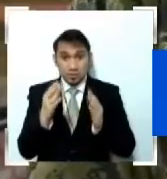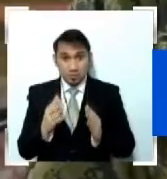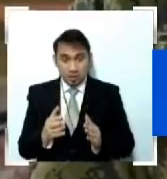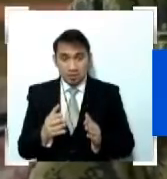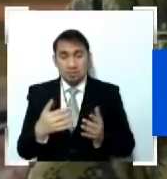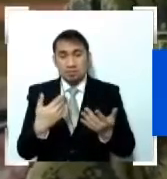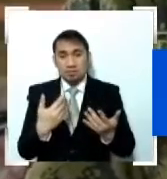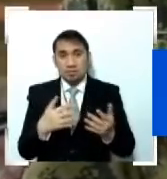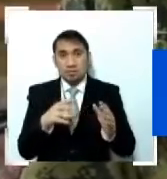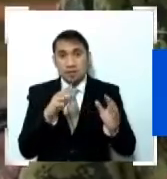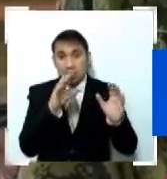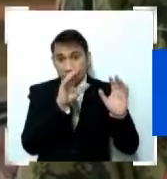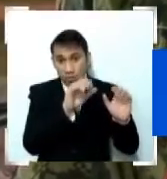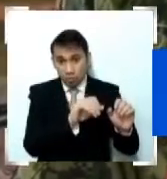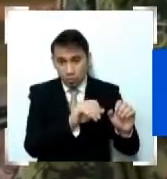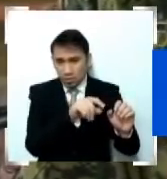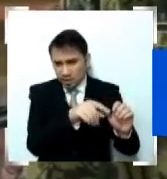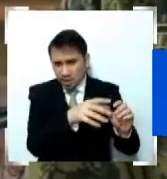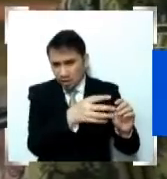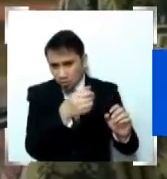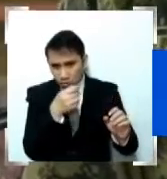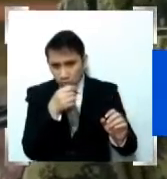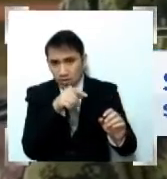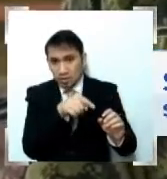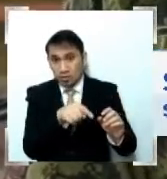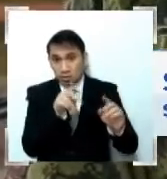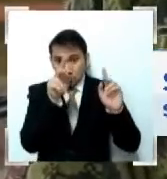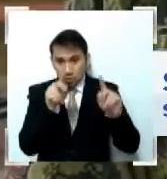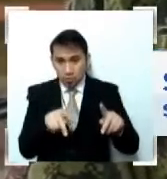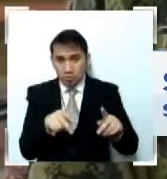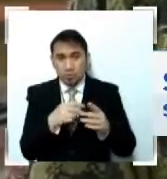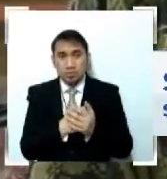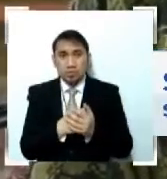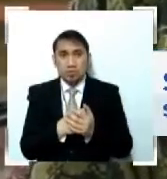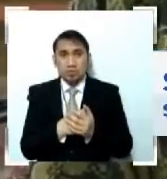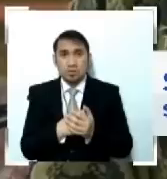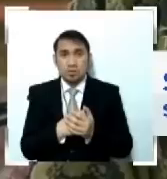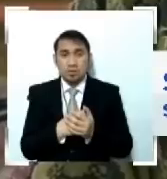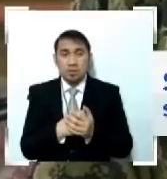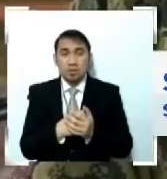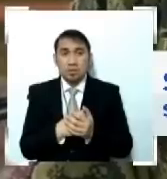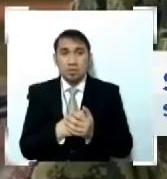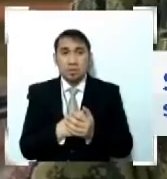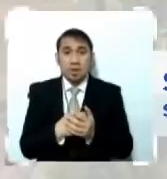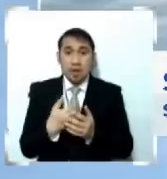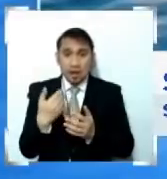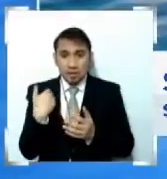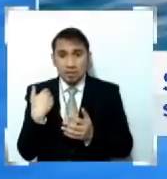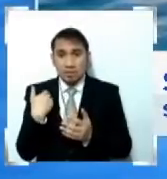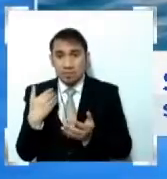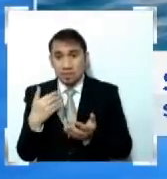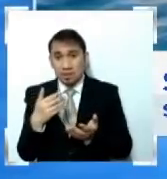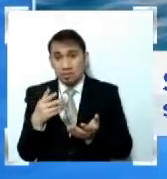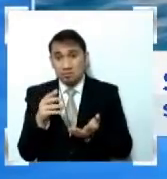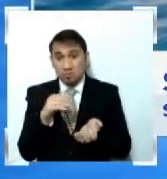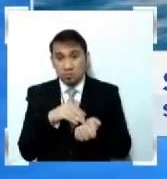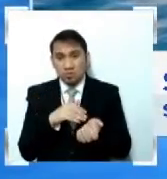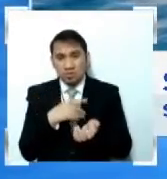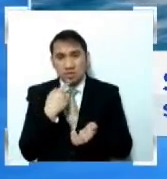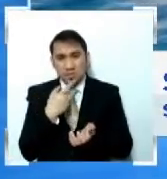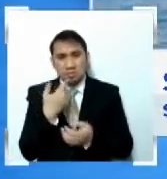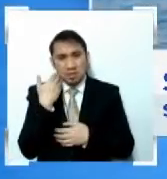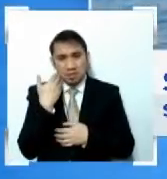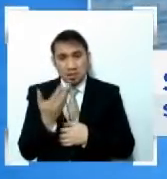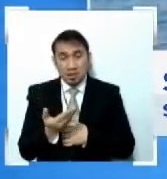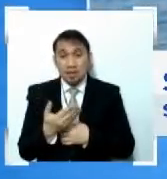tao. Okay na po yan. Pagdating dito, meron naman si doktora na declare naman na patay po. Ayon sa report na